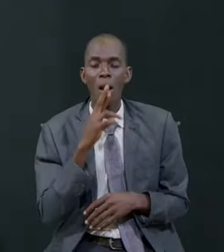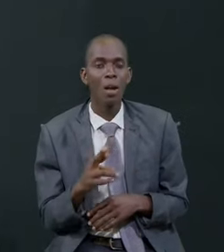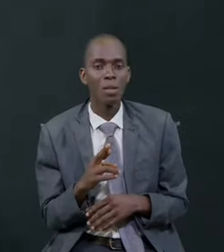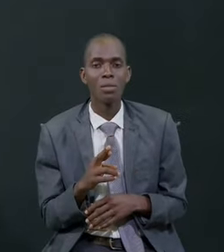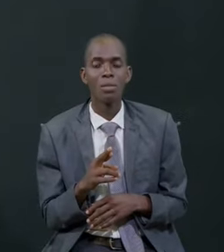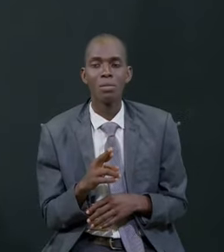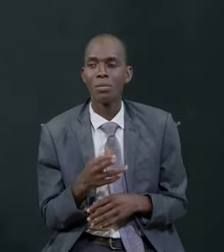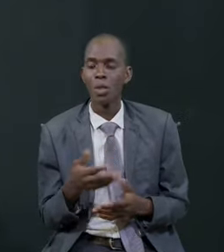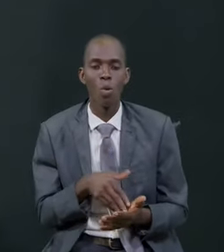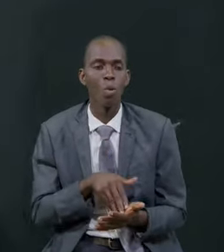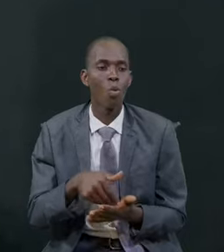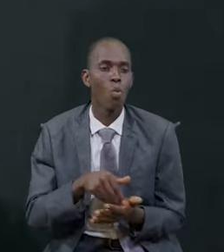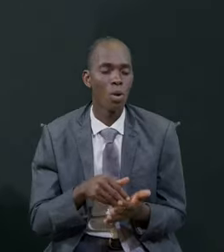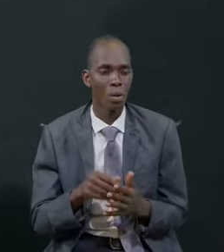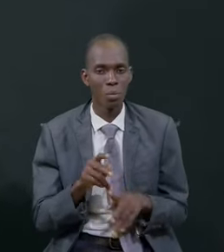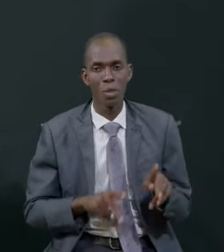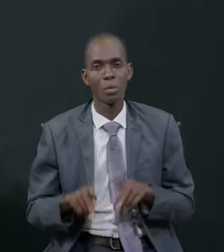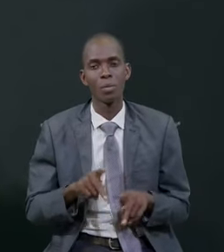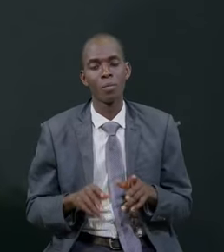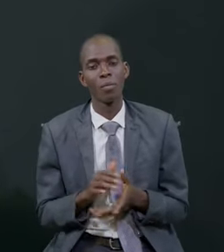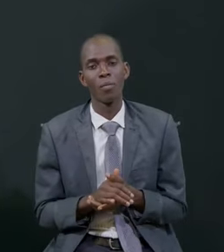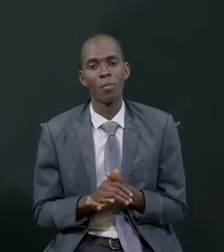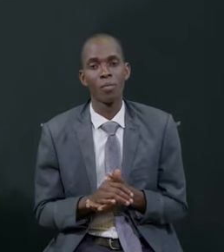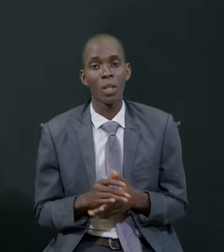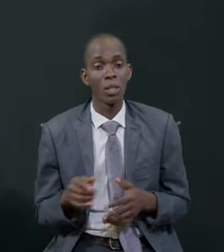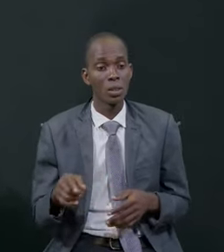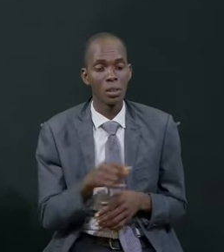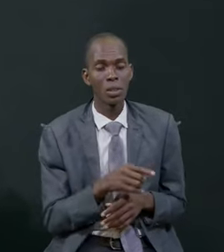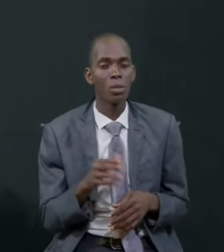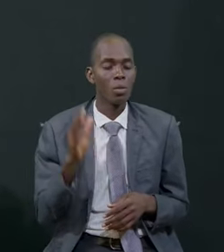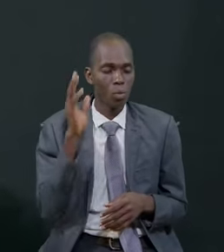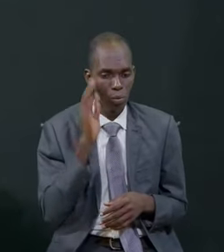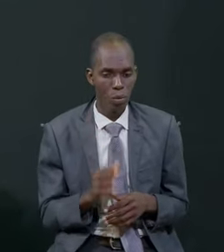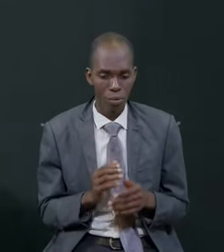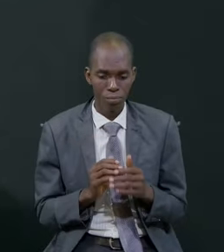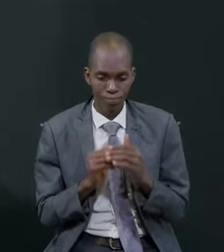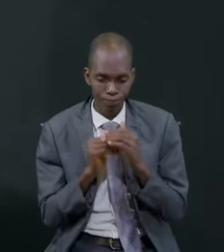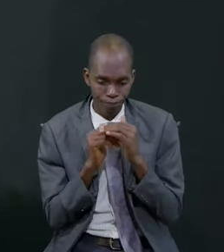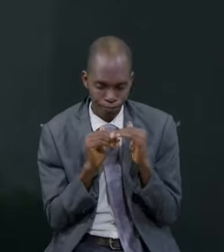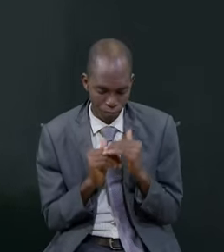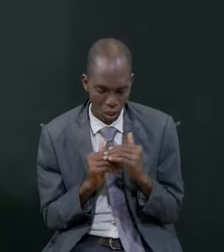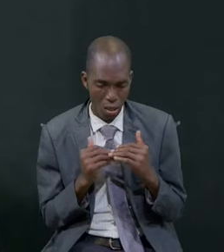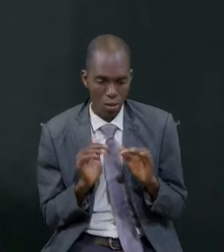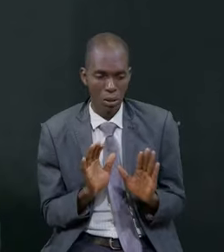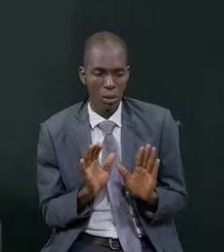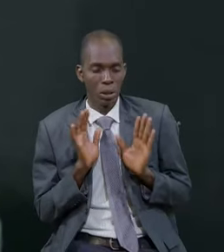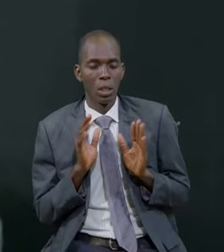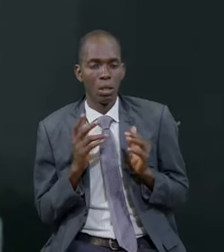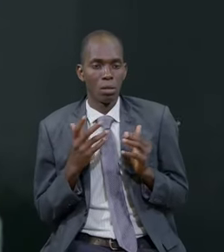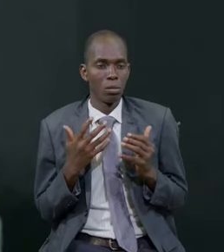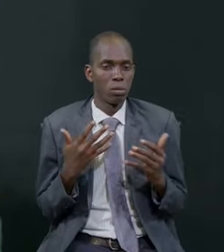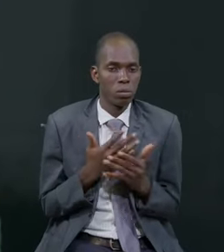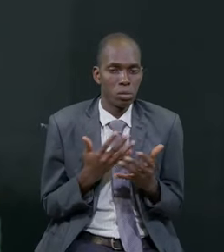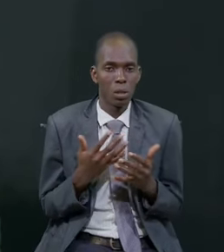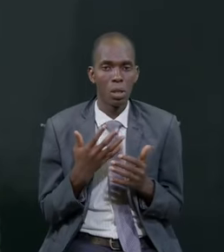il fléchissait devant un David adultère. Et il fléchit, se prosterne